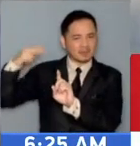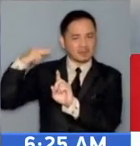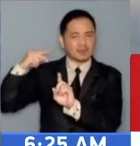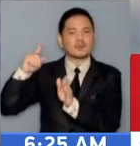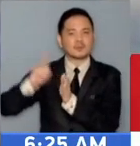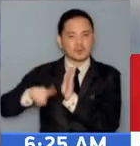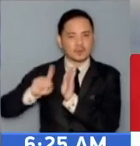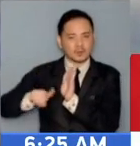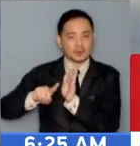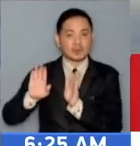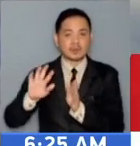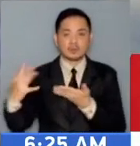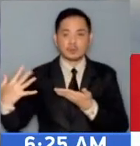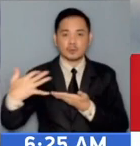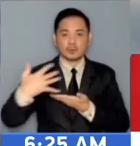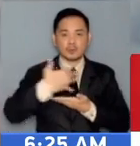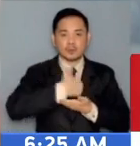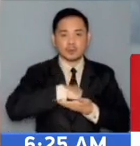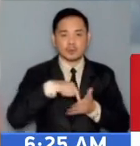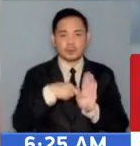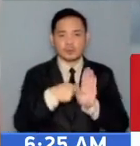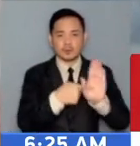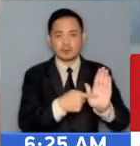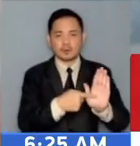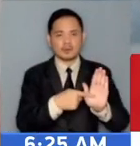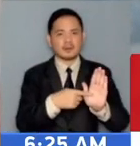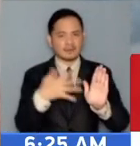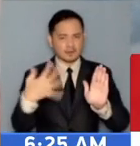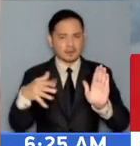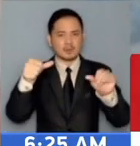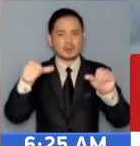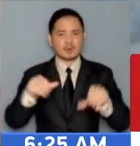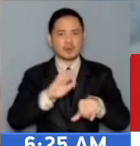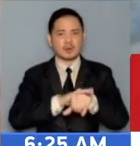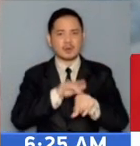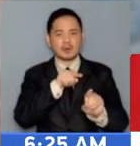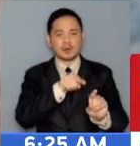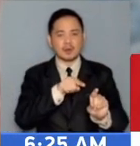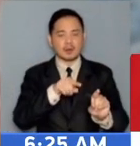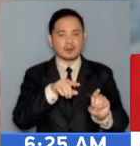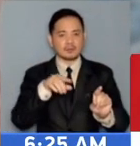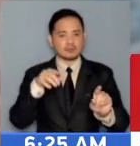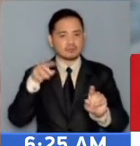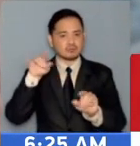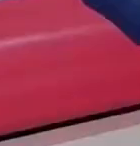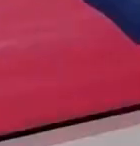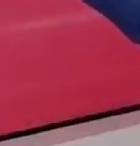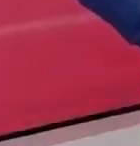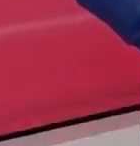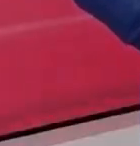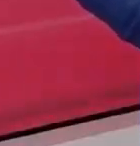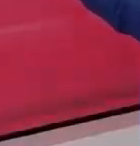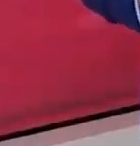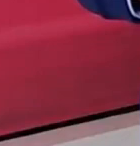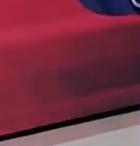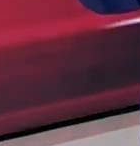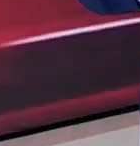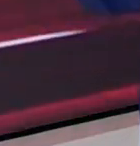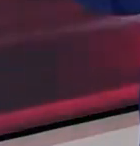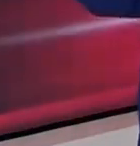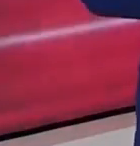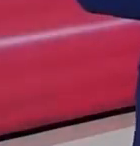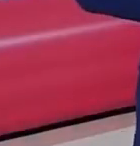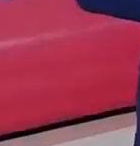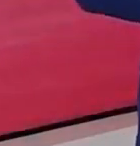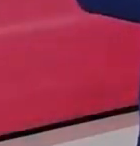nang i-post niya sa social media ang kanyang ginawa, marami raw ang gustong bumili nito kaya sinimulan niya na itong ibenta. Mga kapuso, para laging